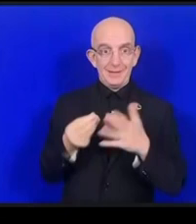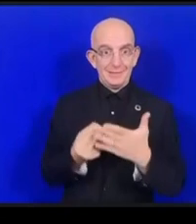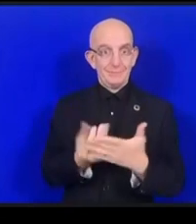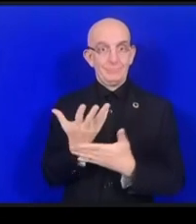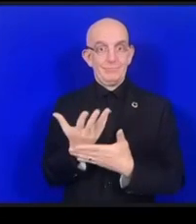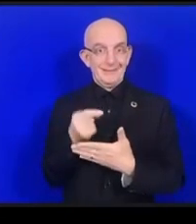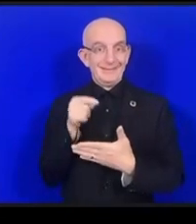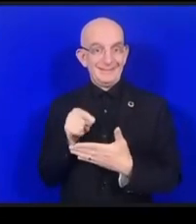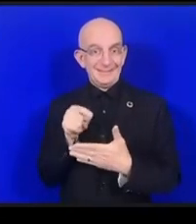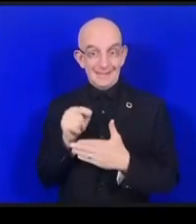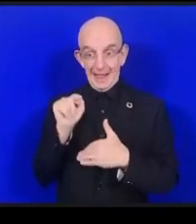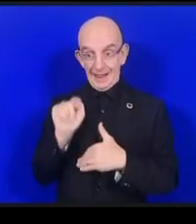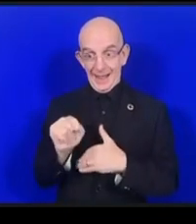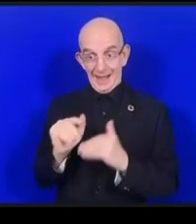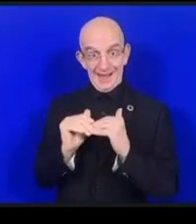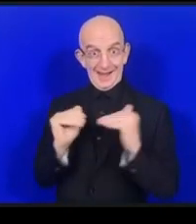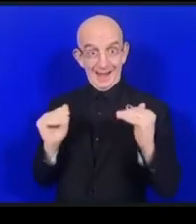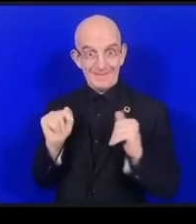есть